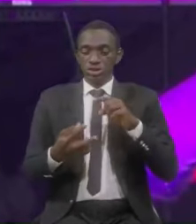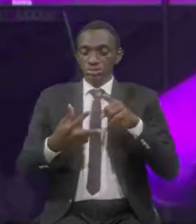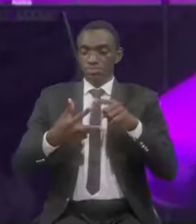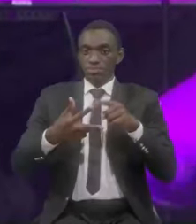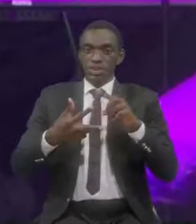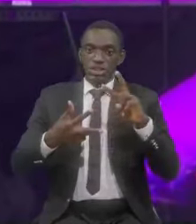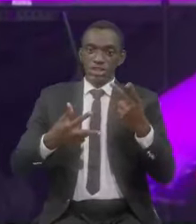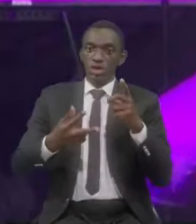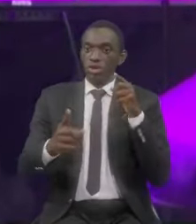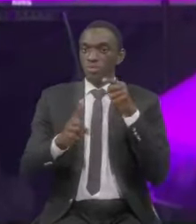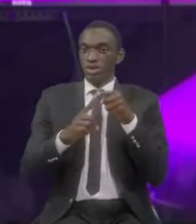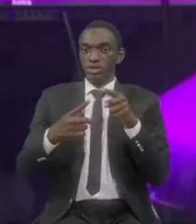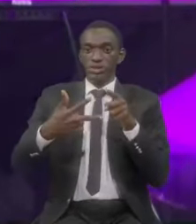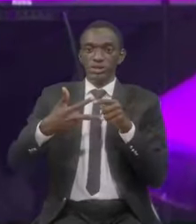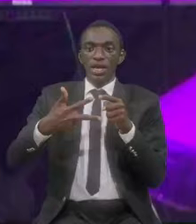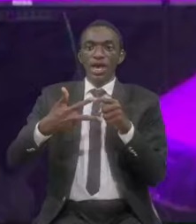2.